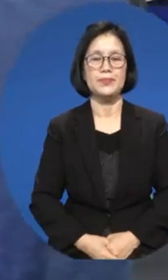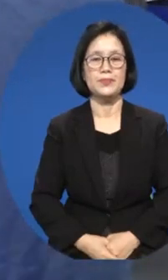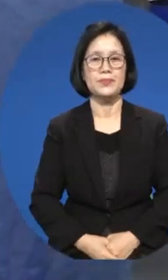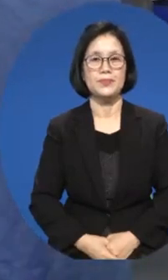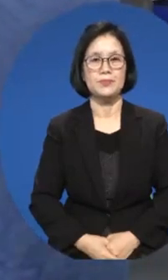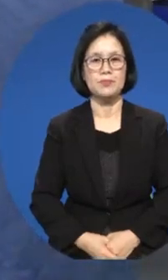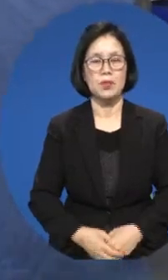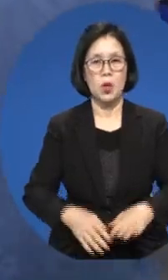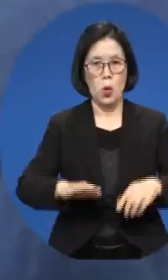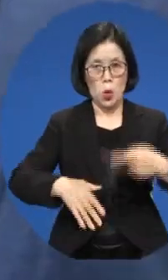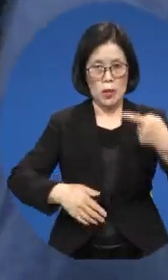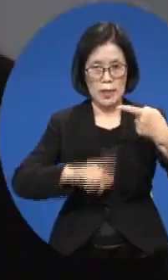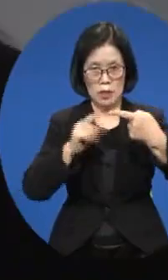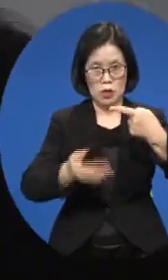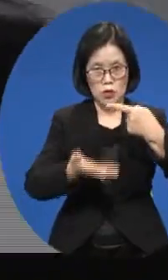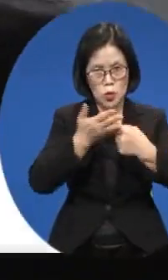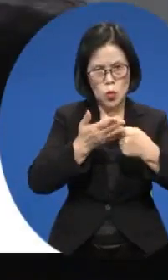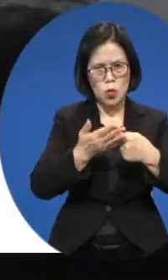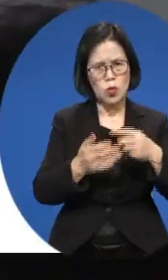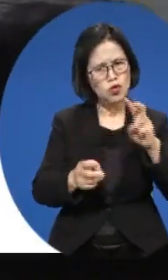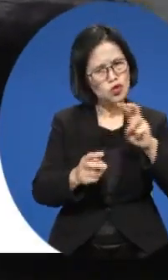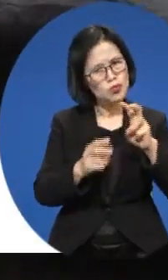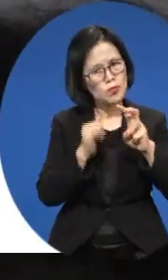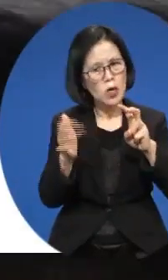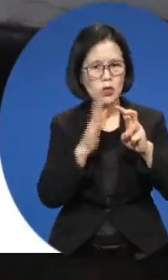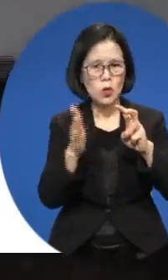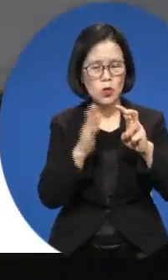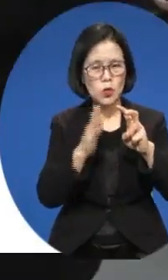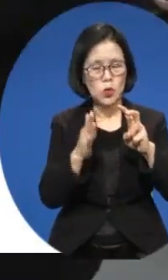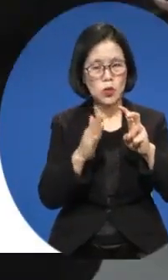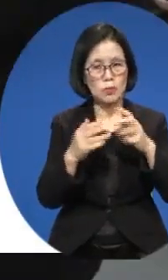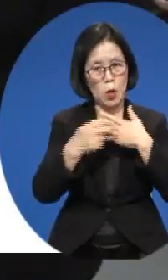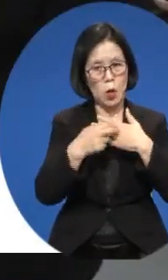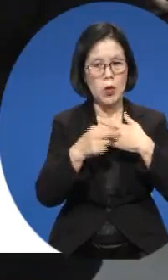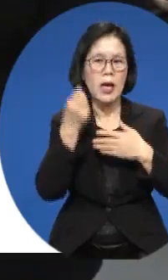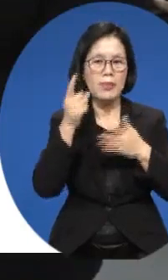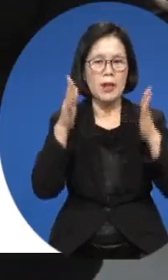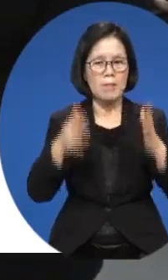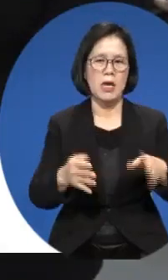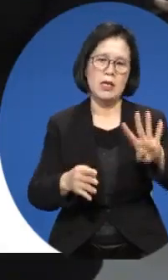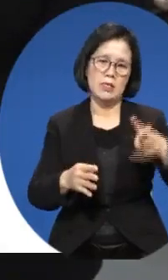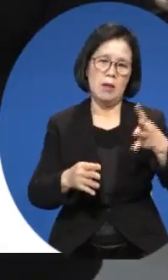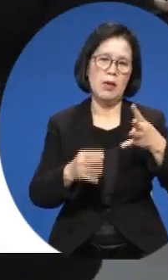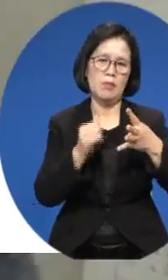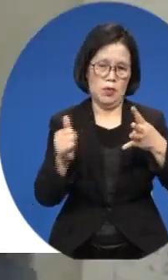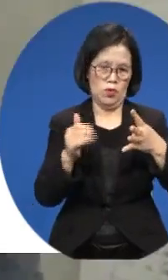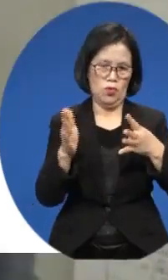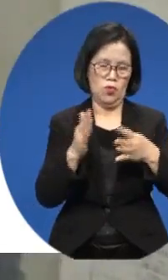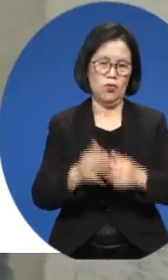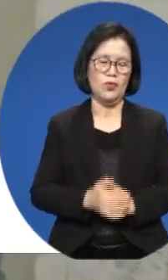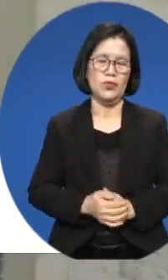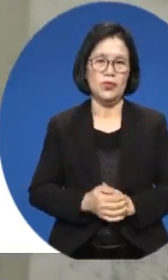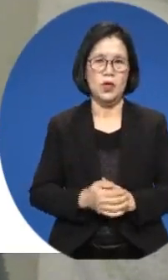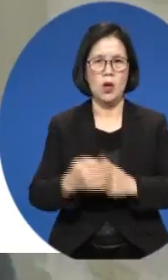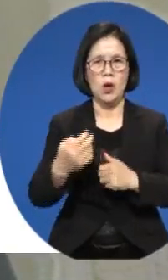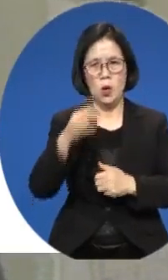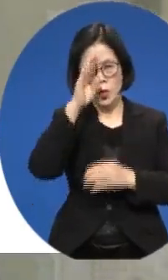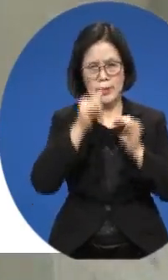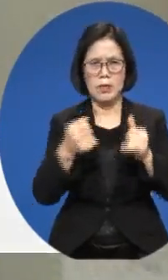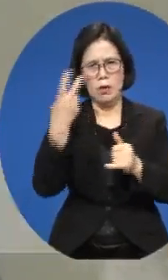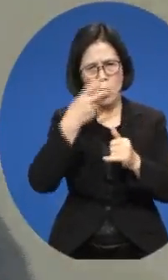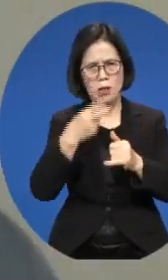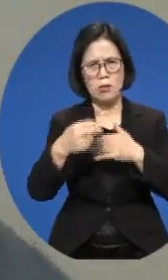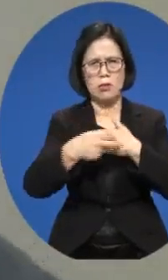올 초 재택치료자가 20명도 채 안 됐던 이 병원은 한 달 만에 400명 가까이 늘었습니다. 환자 관리 인력이